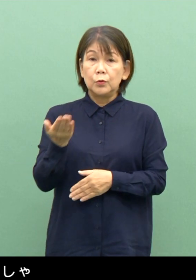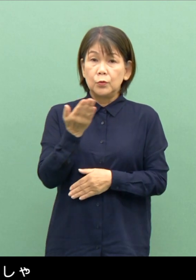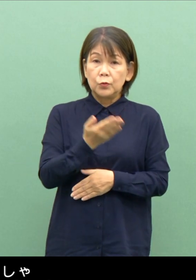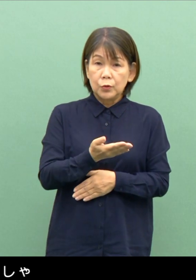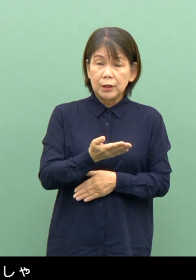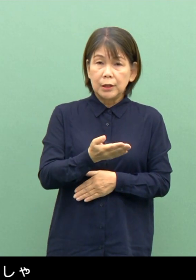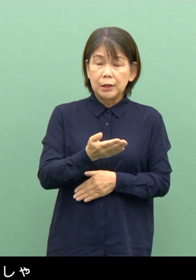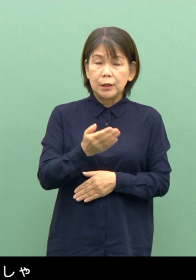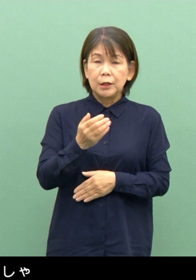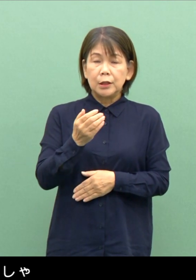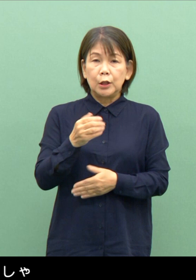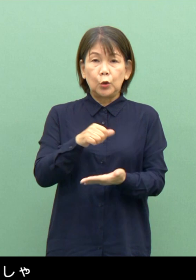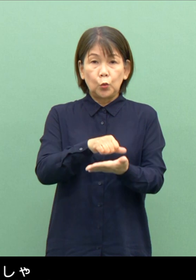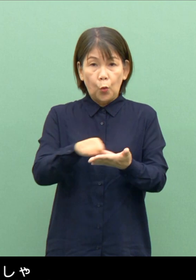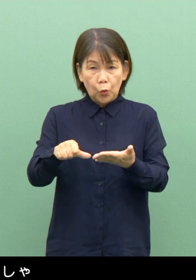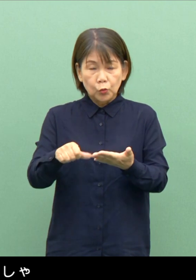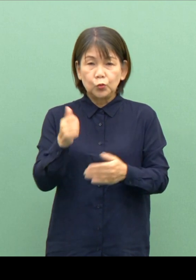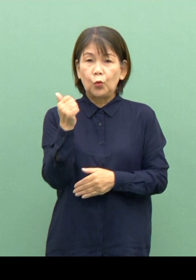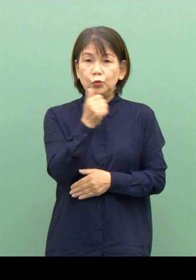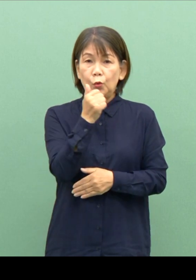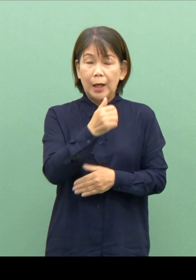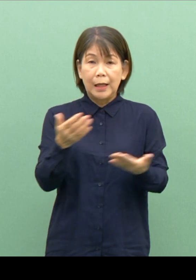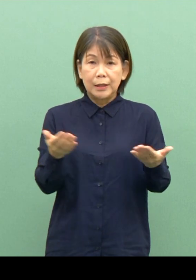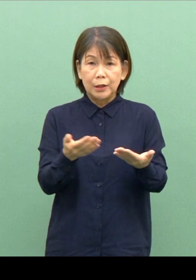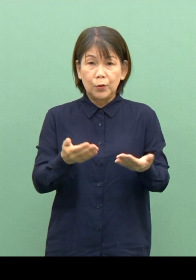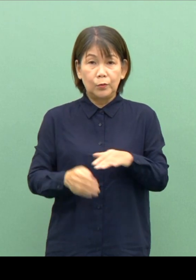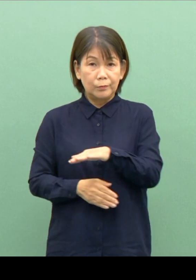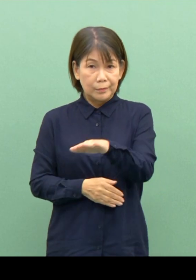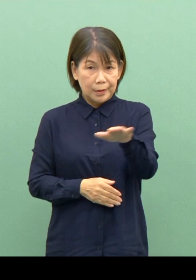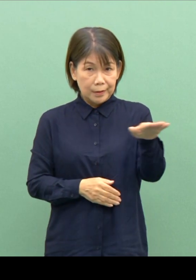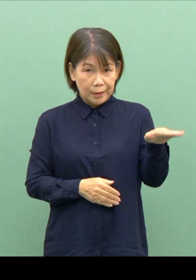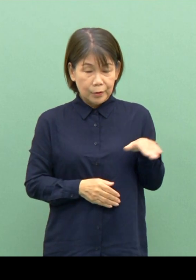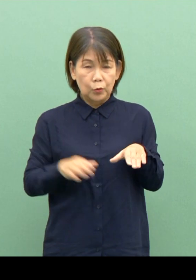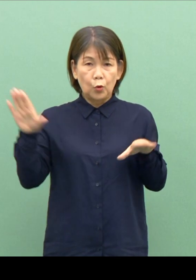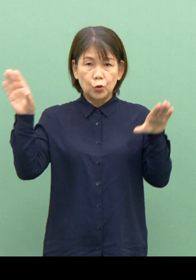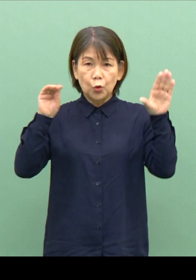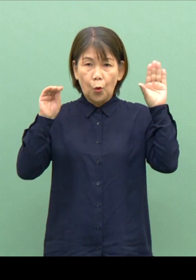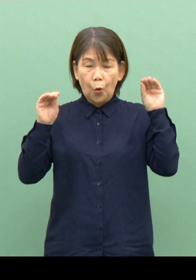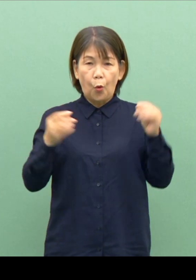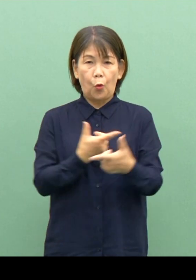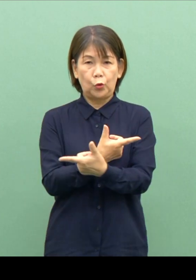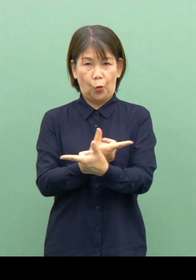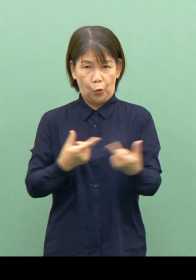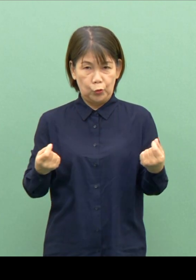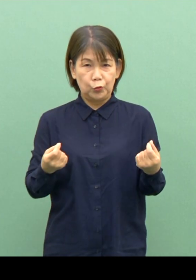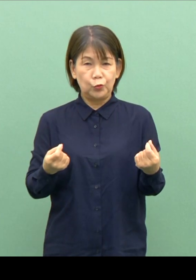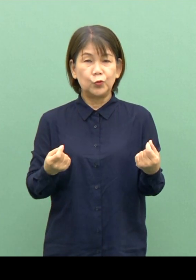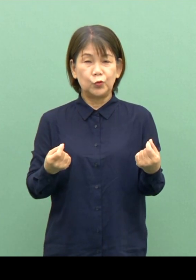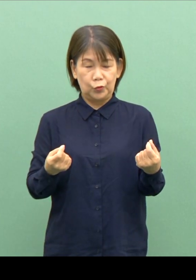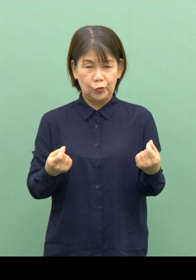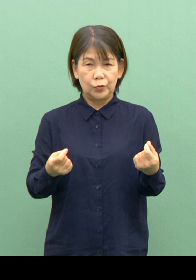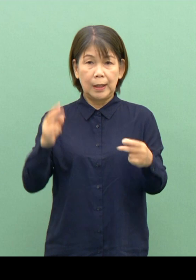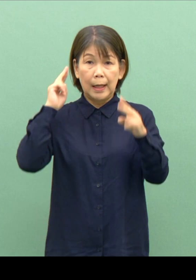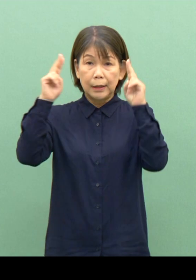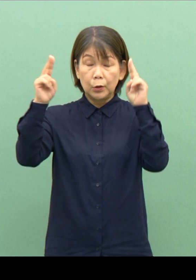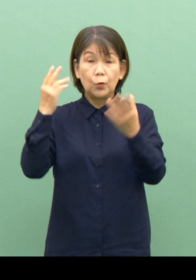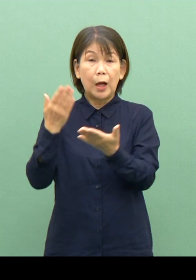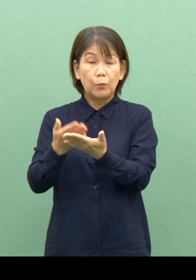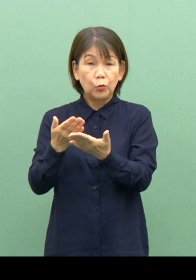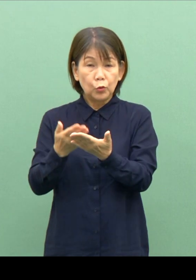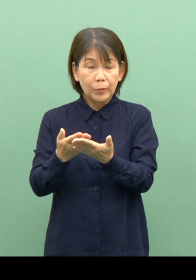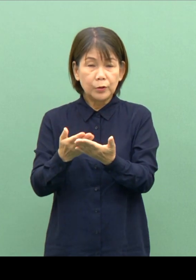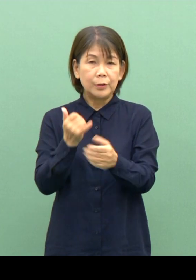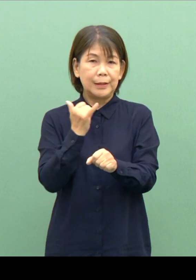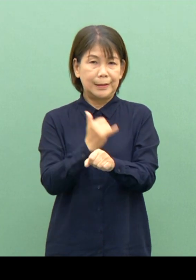いている職業紹介事業者へ求人情報を共有し、企業が求める人材のマッチングを支